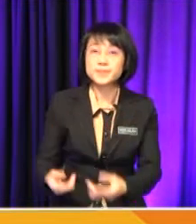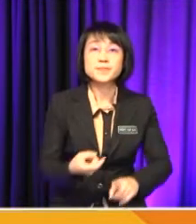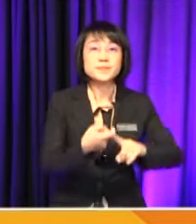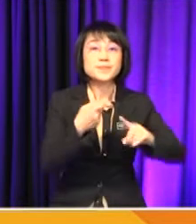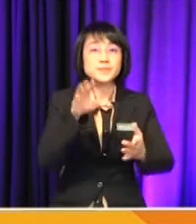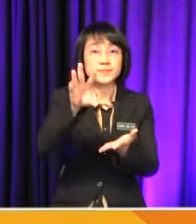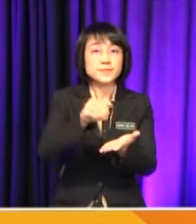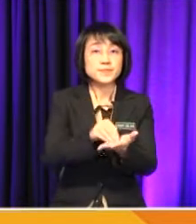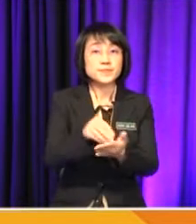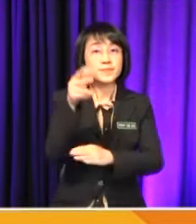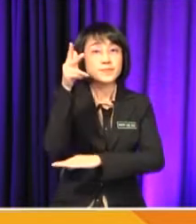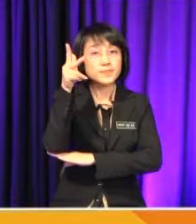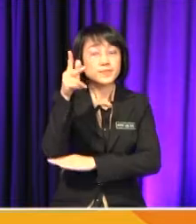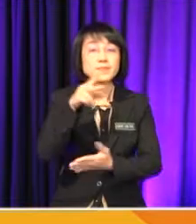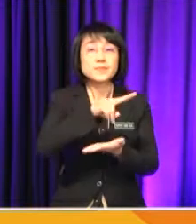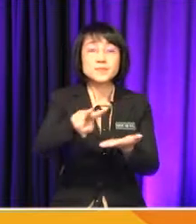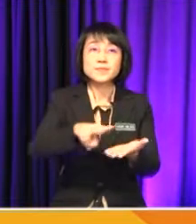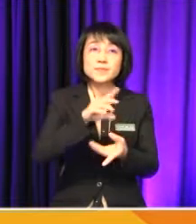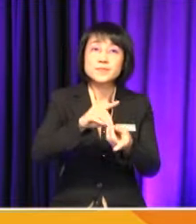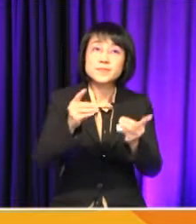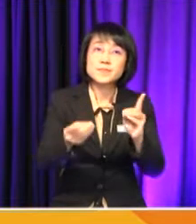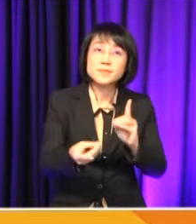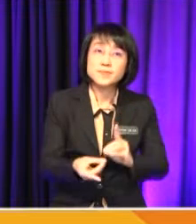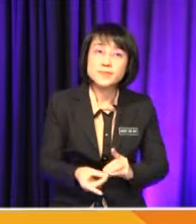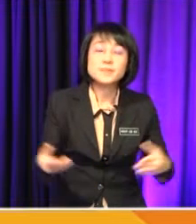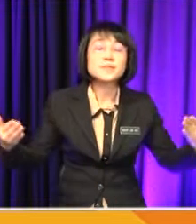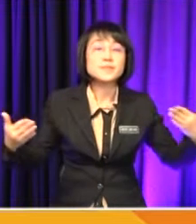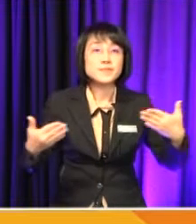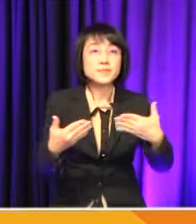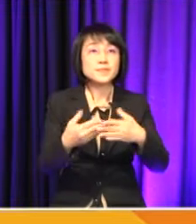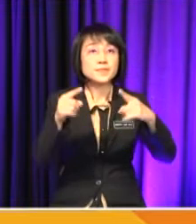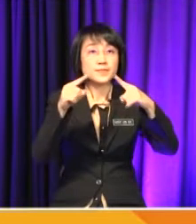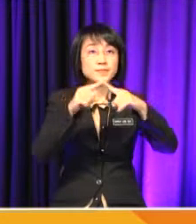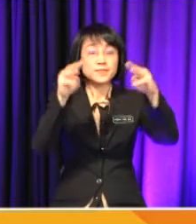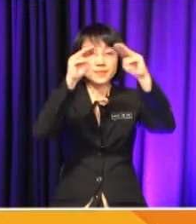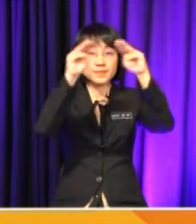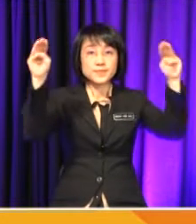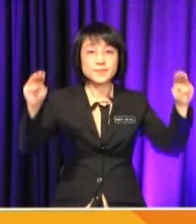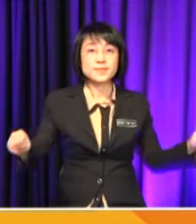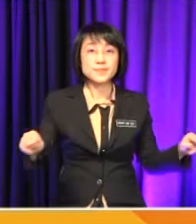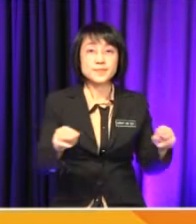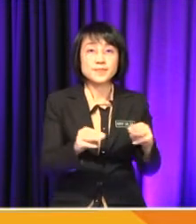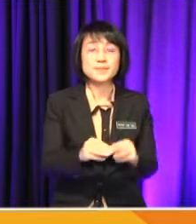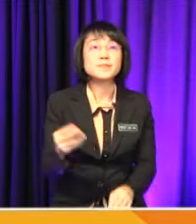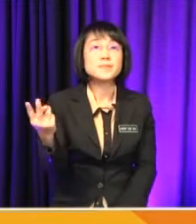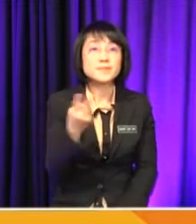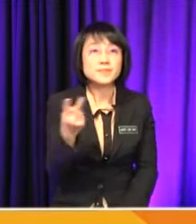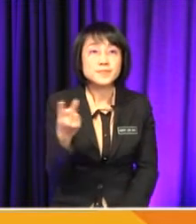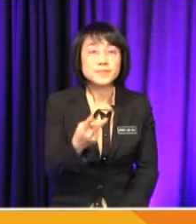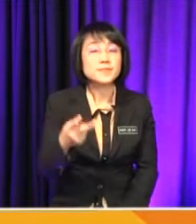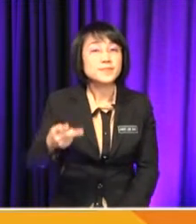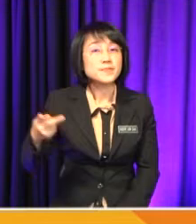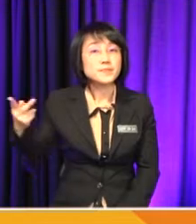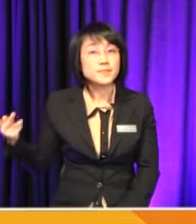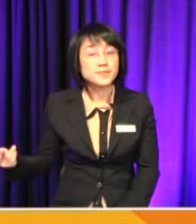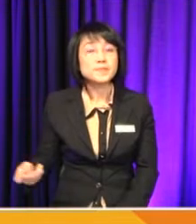perakam video digital kita perlu sambungkan ke monitor. Dan kedua-dua perkakasan ini